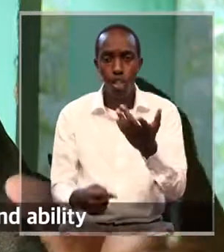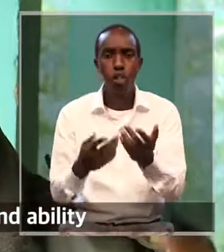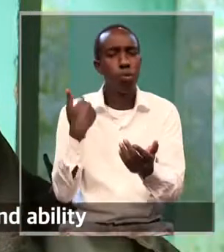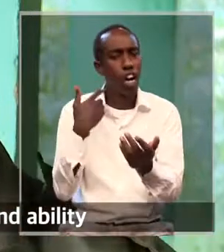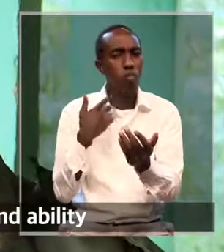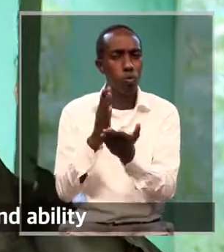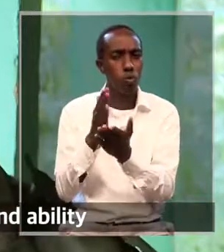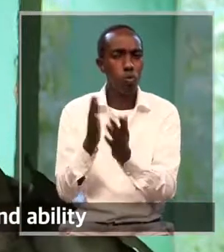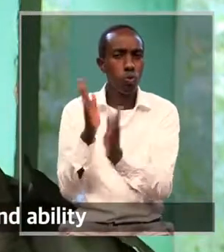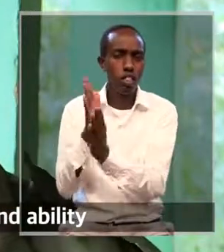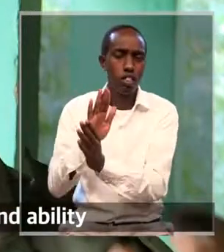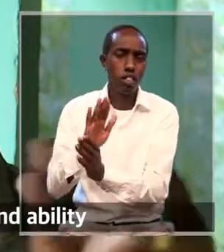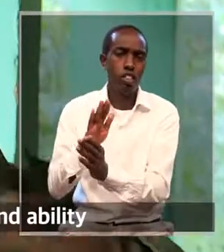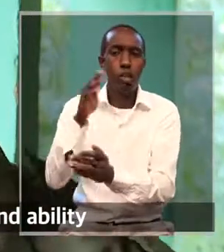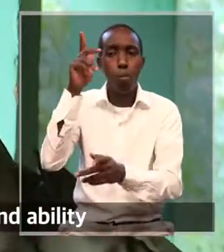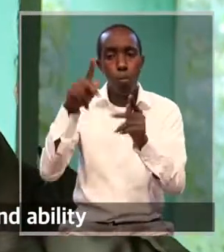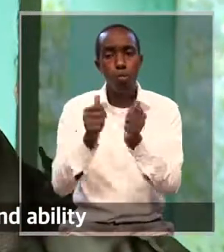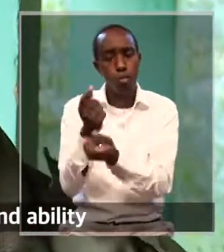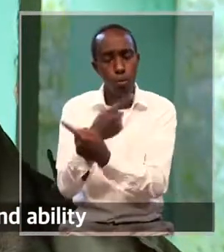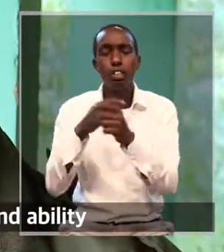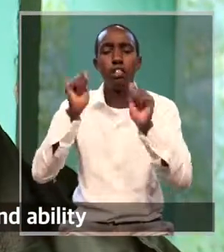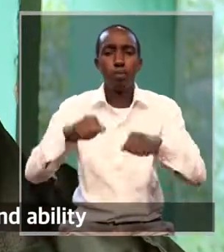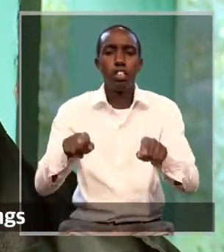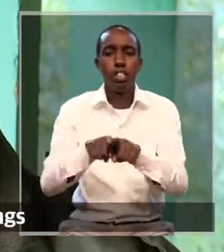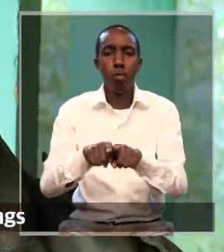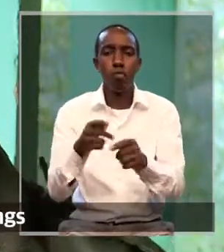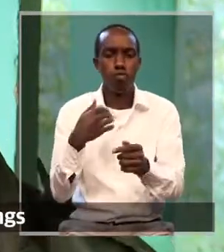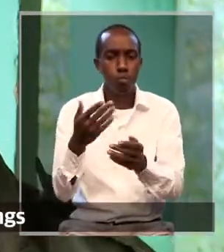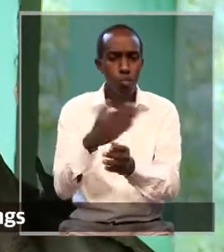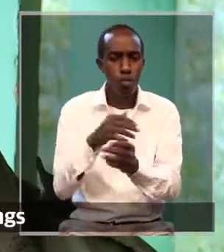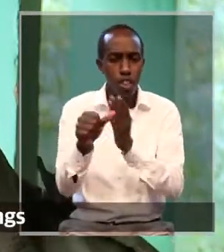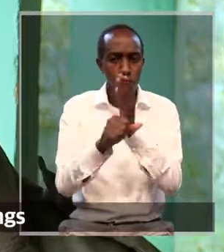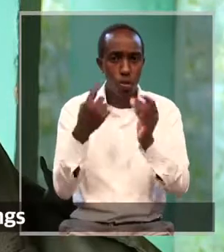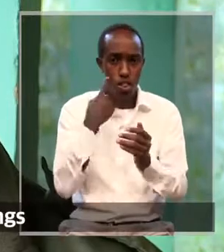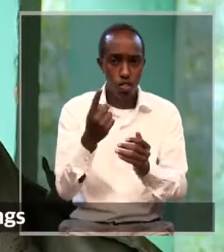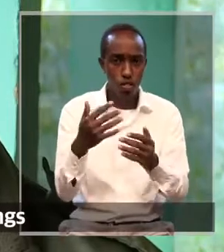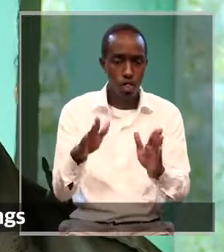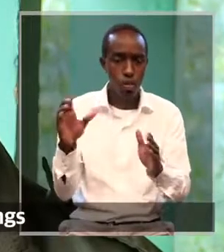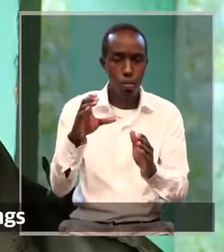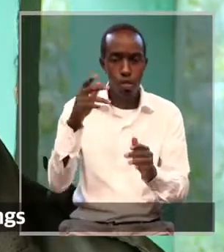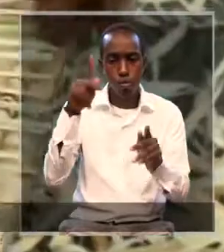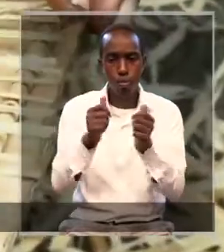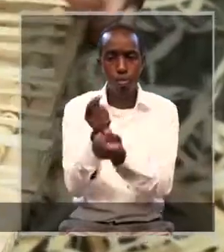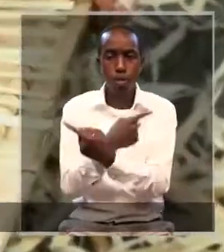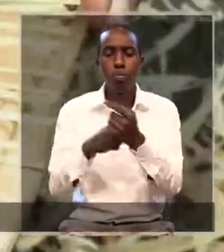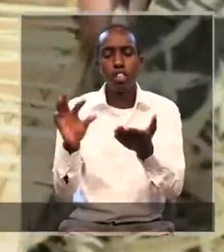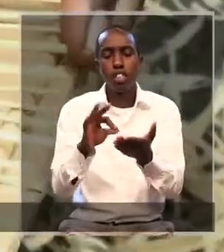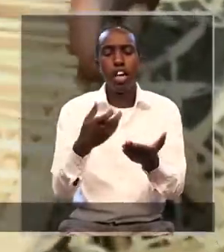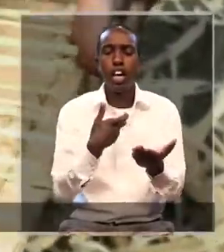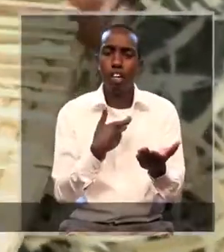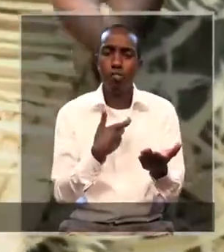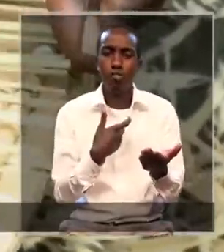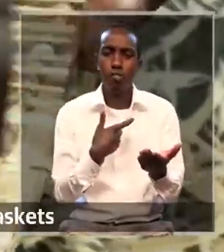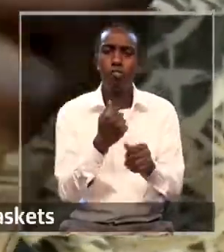twajya twirengagiza ufite ubumuga nawe arashoboye. Mwageze iwacu ku murenge mwabonye koperative bafite ubumuga baboha uduseke twiza